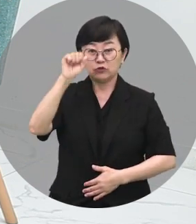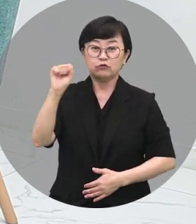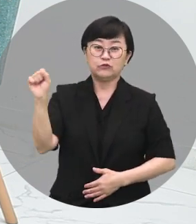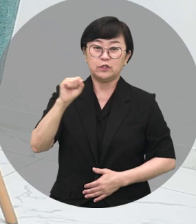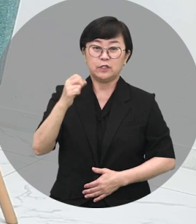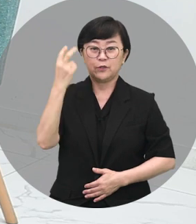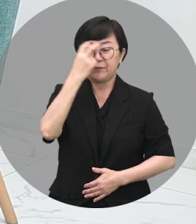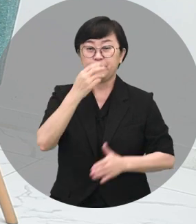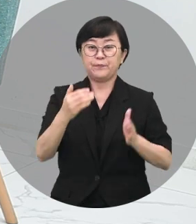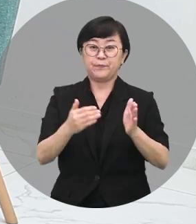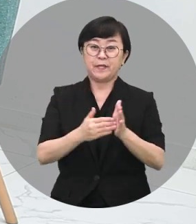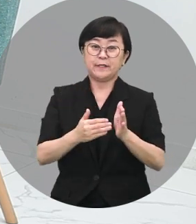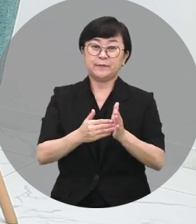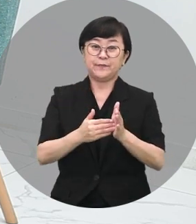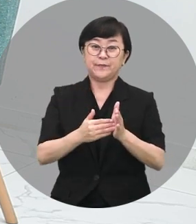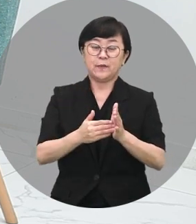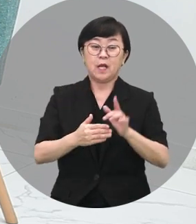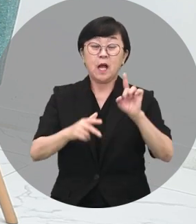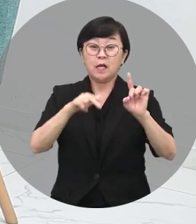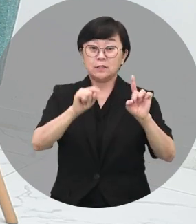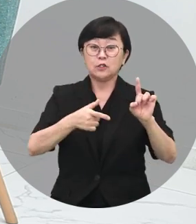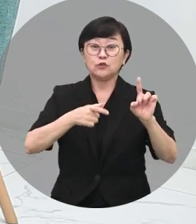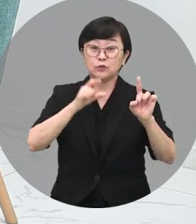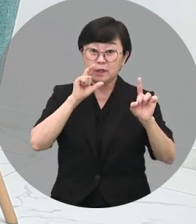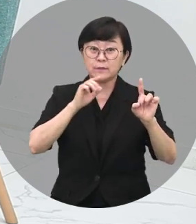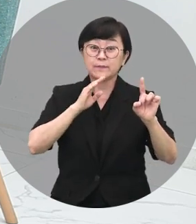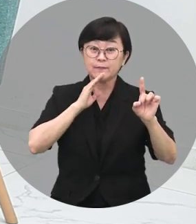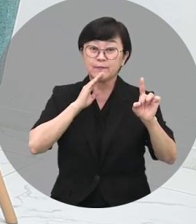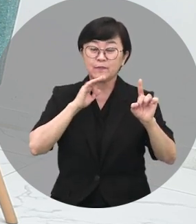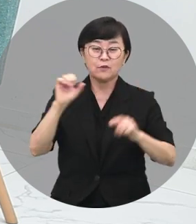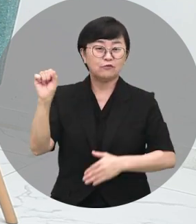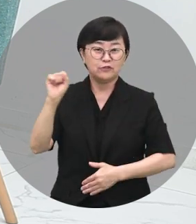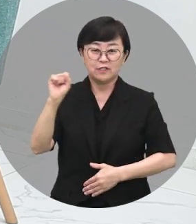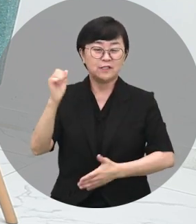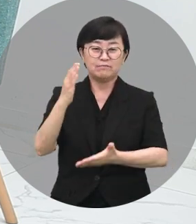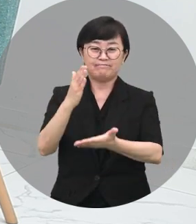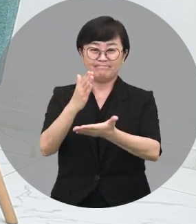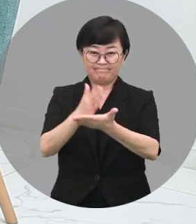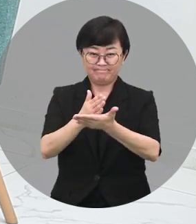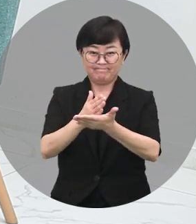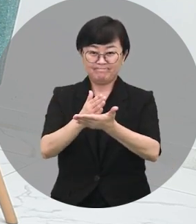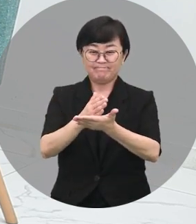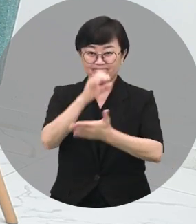대해 살펴봤습니다. 한 잔 술만 마셨더라도 운전대는